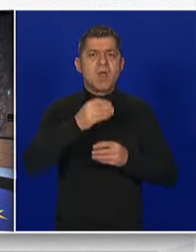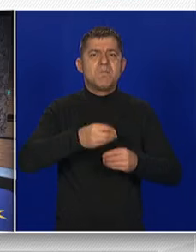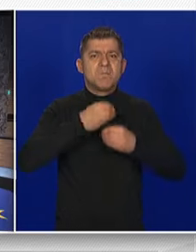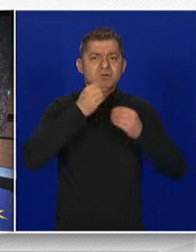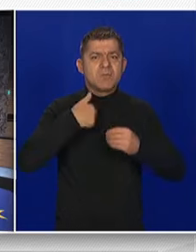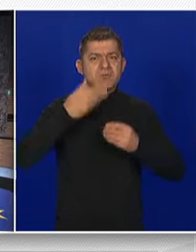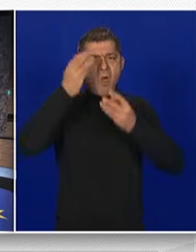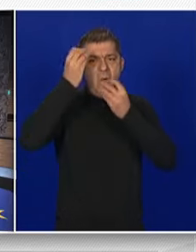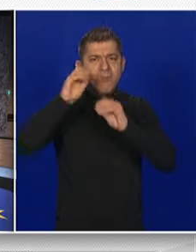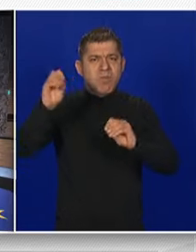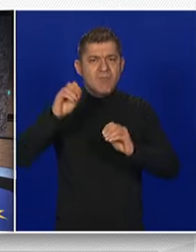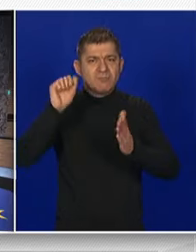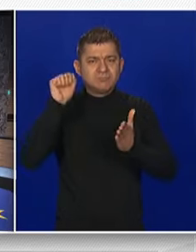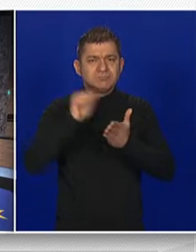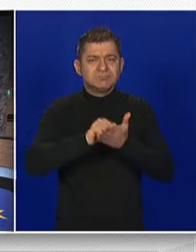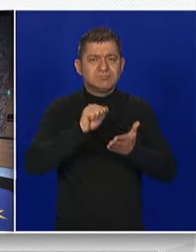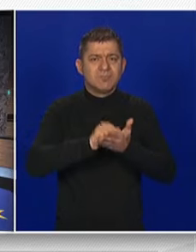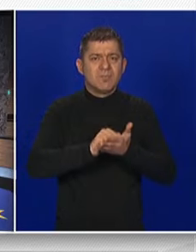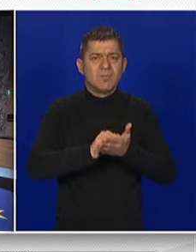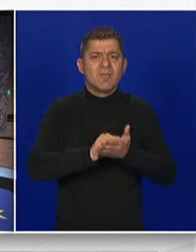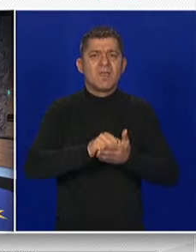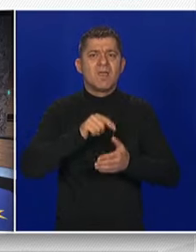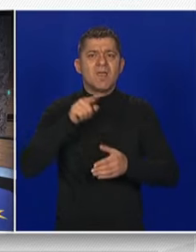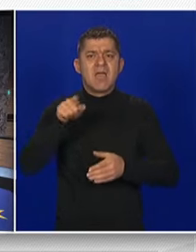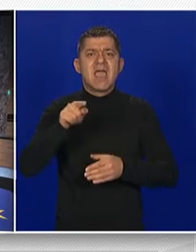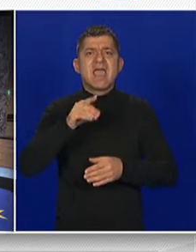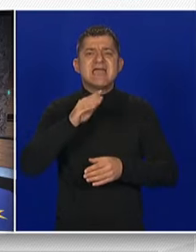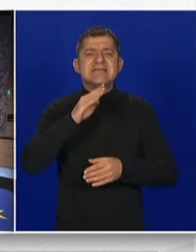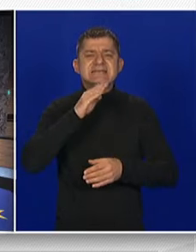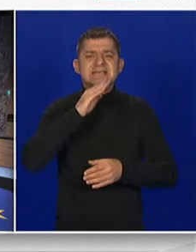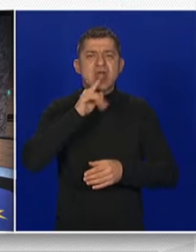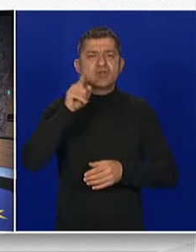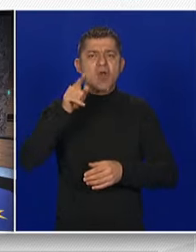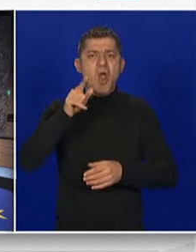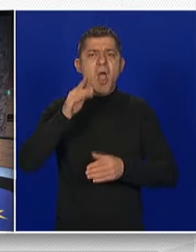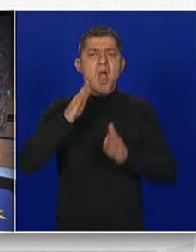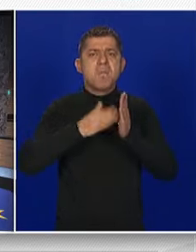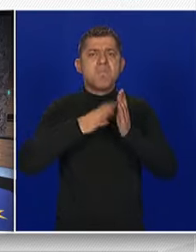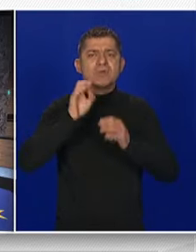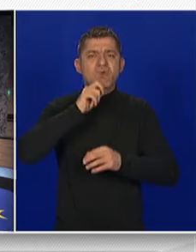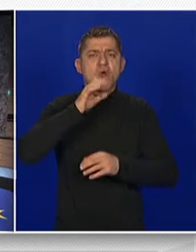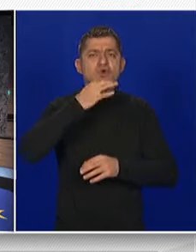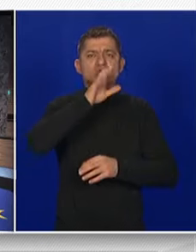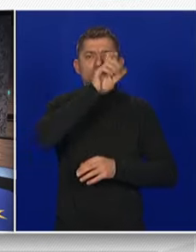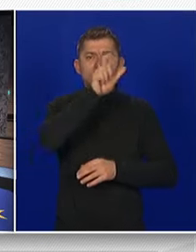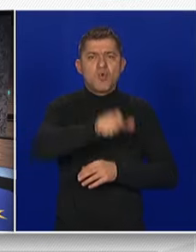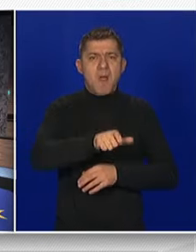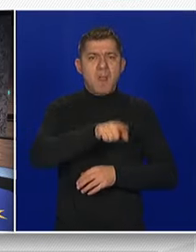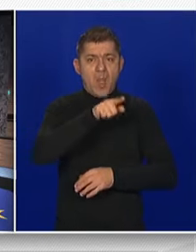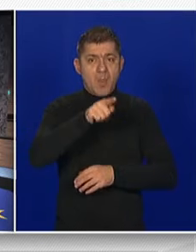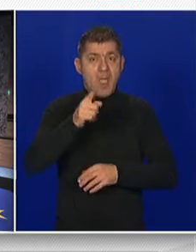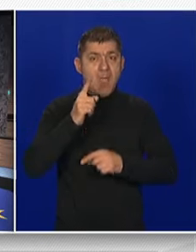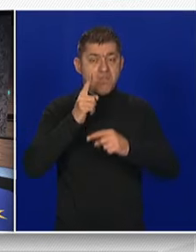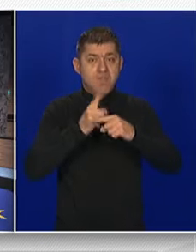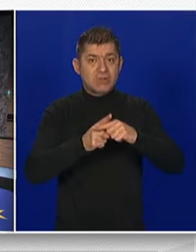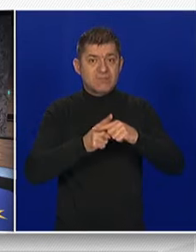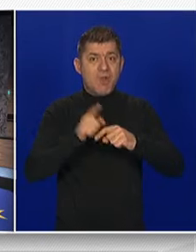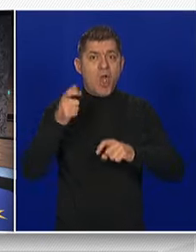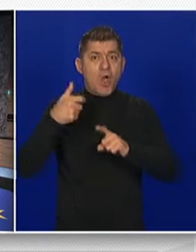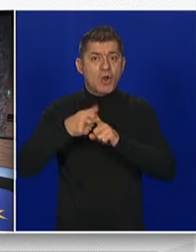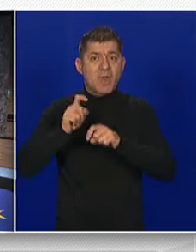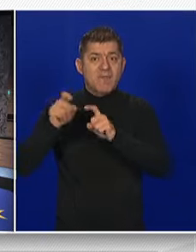objavili oko toga da je Sisačko-moslavački župan pozitivan na koronavirus, i to je objavio u subotu, a